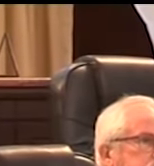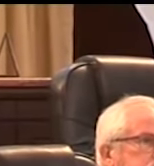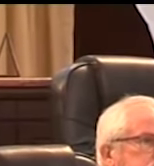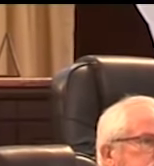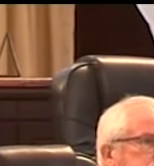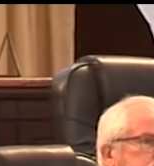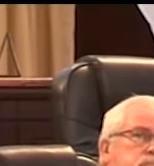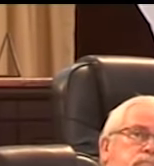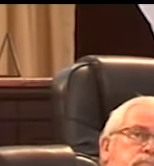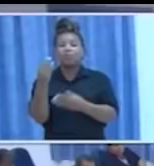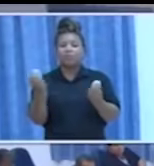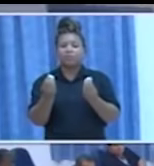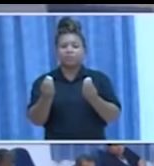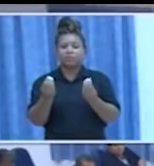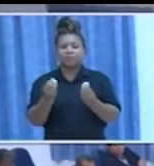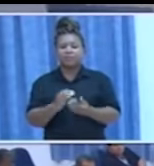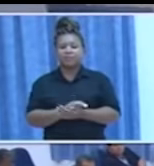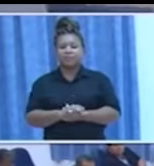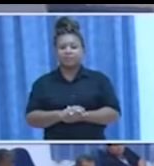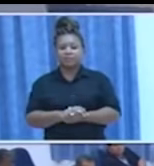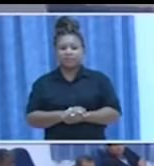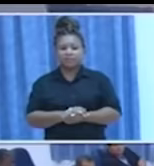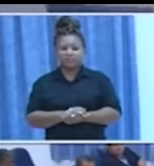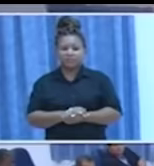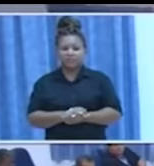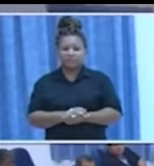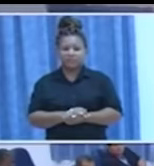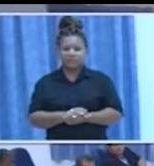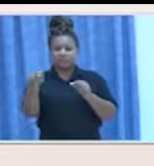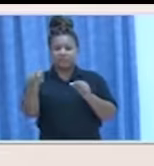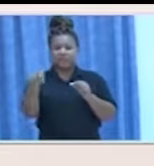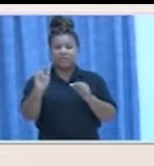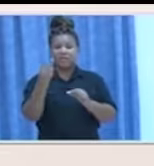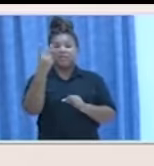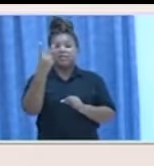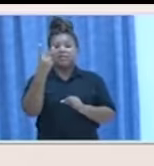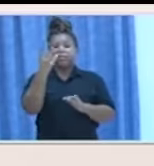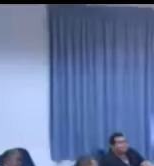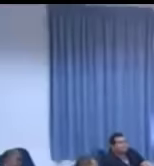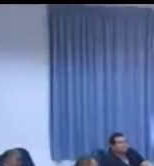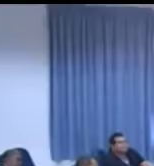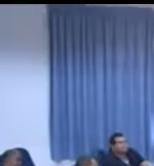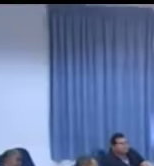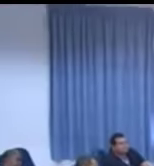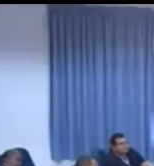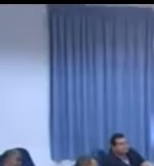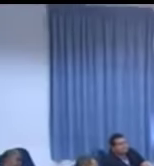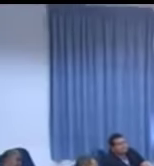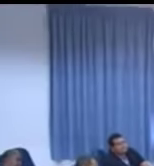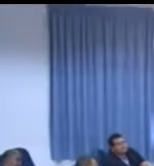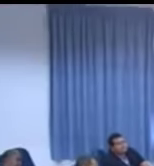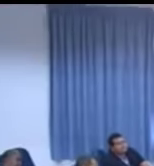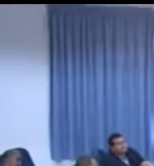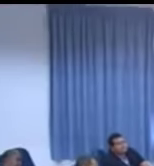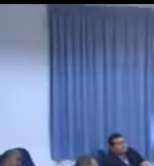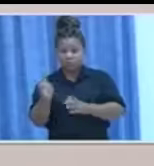nouveau budget COVID. Il y a présent 10 personnes qui ont testé positif pour COVID-19 dans le pays, après qu'il y a 10 personnes